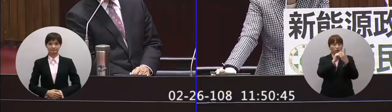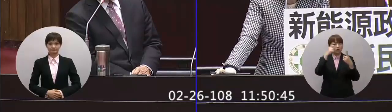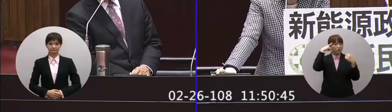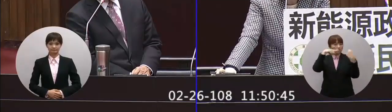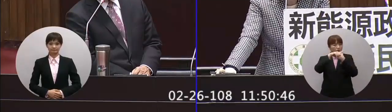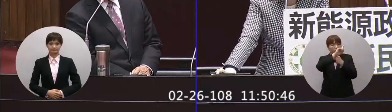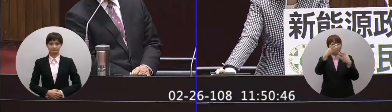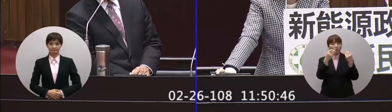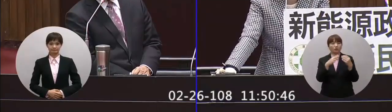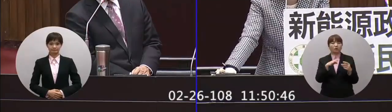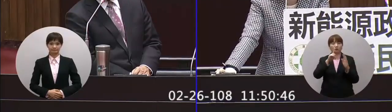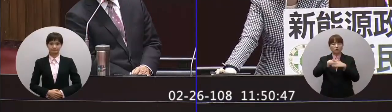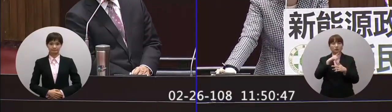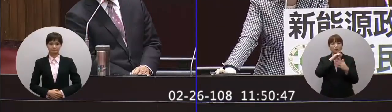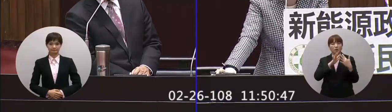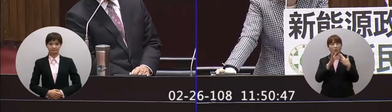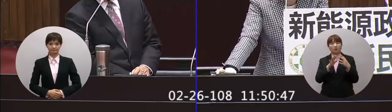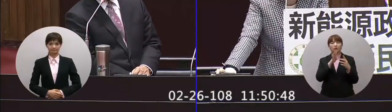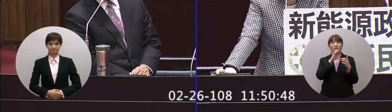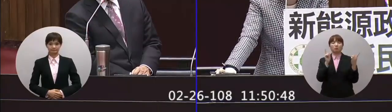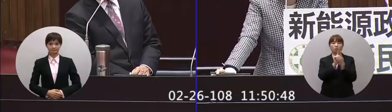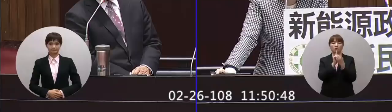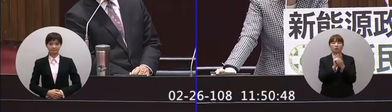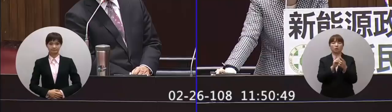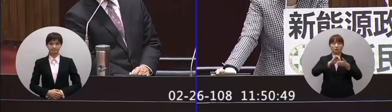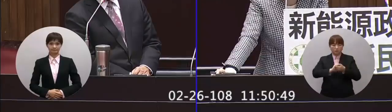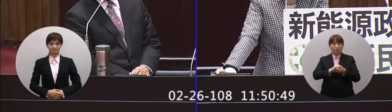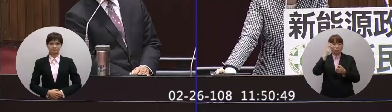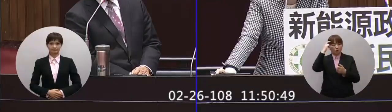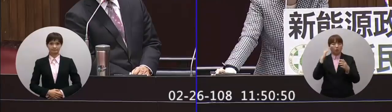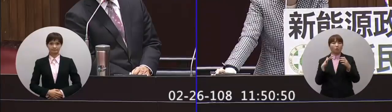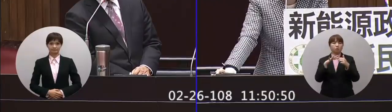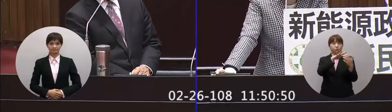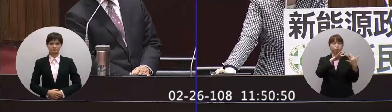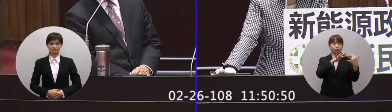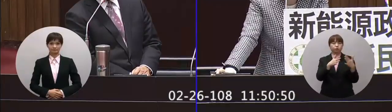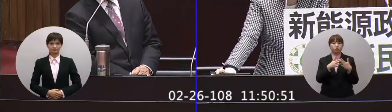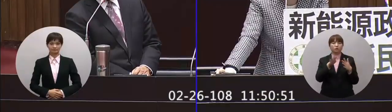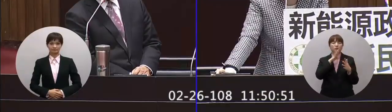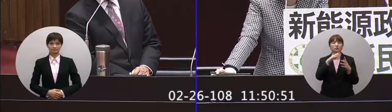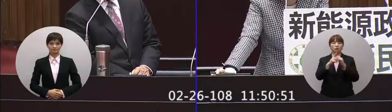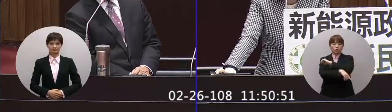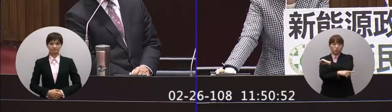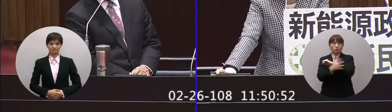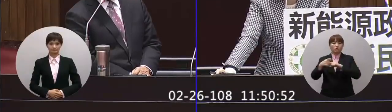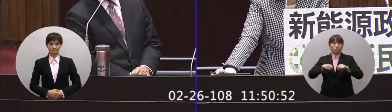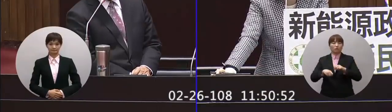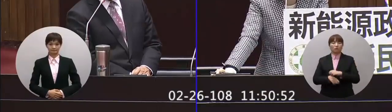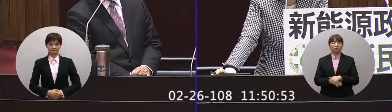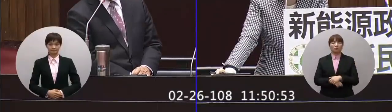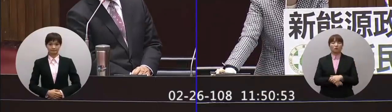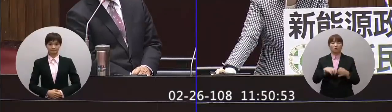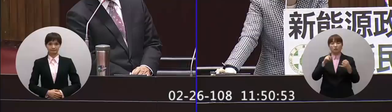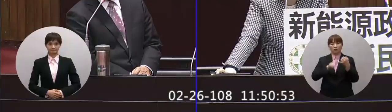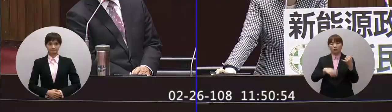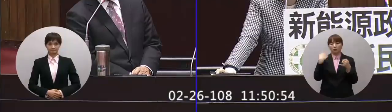策。一谈都提到一定是伐兵，一定是攻城这样的主张，这是下策，你知道吗？所以过去